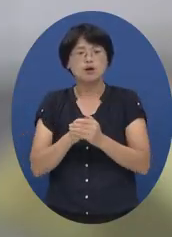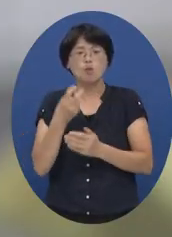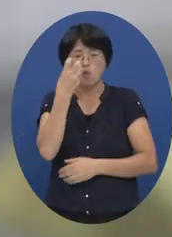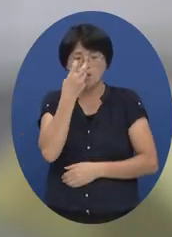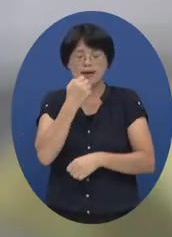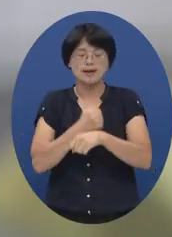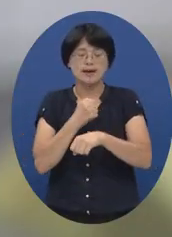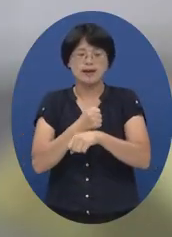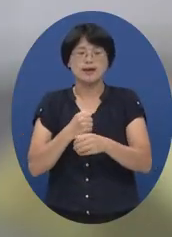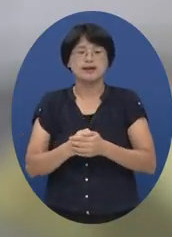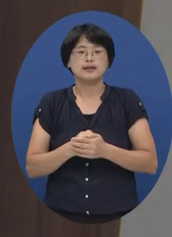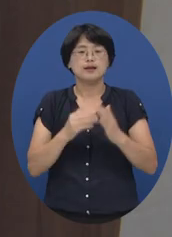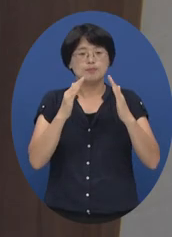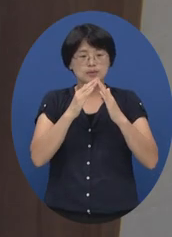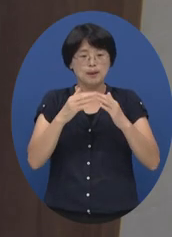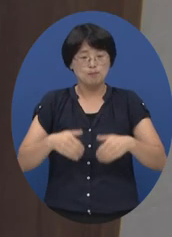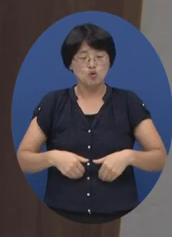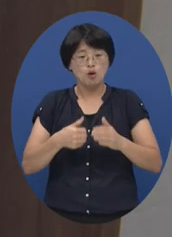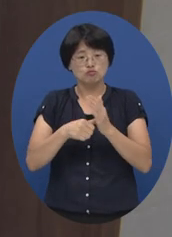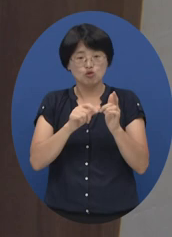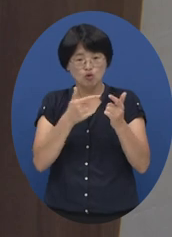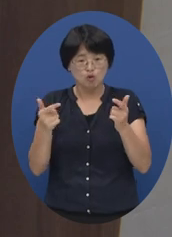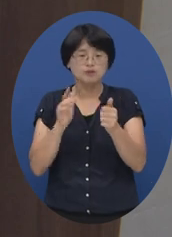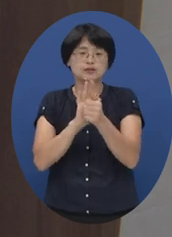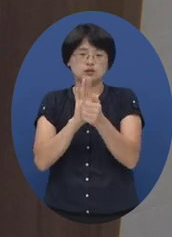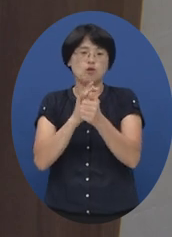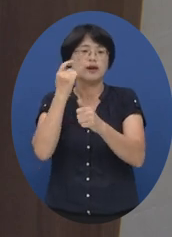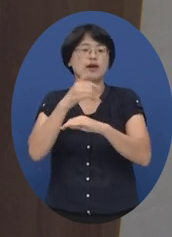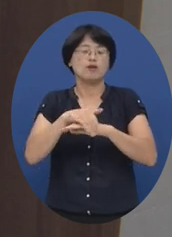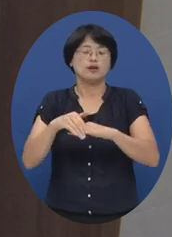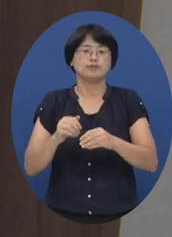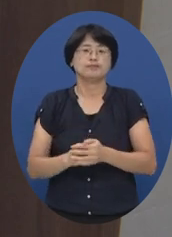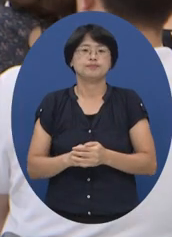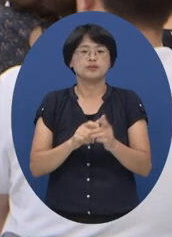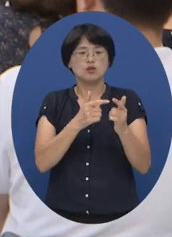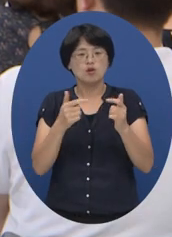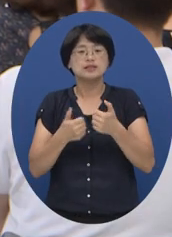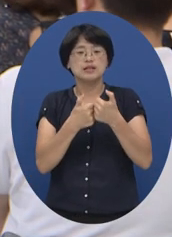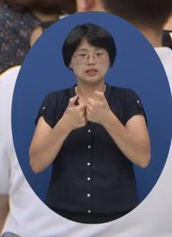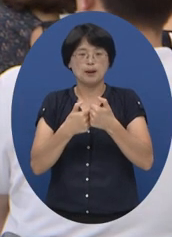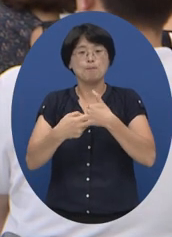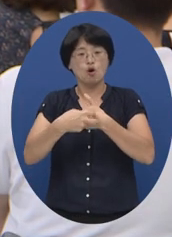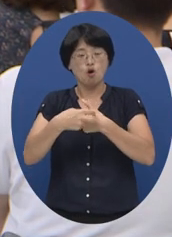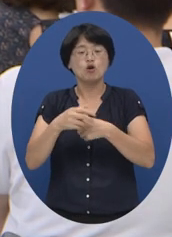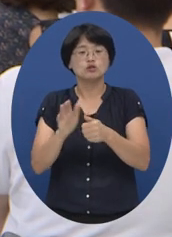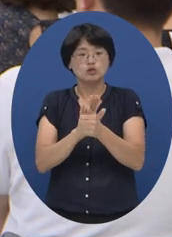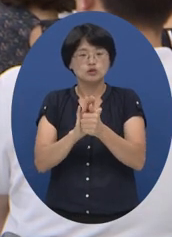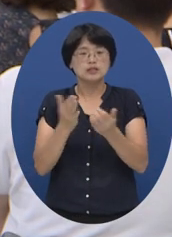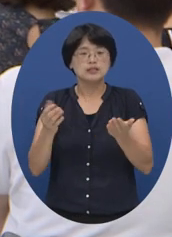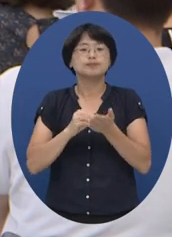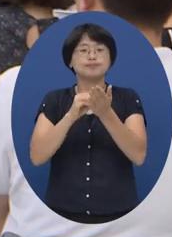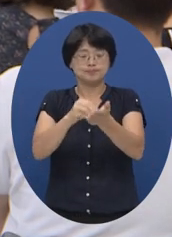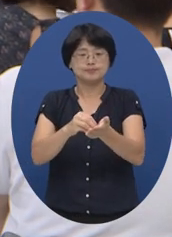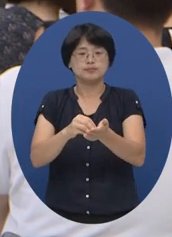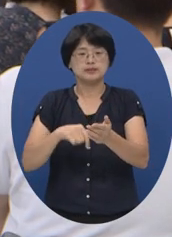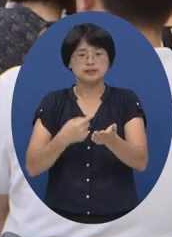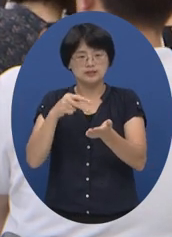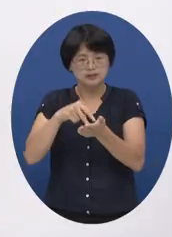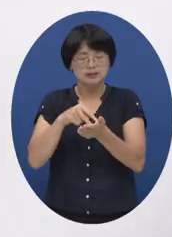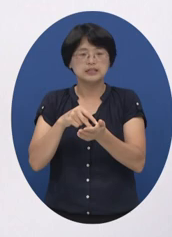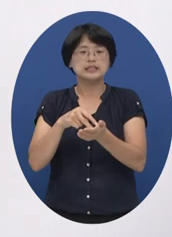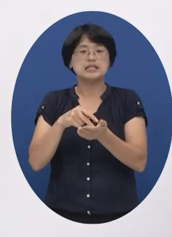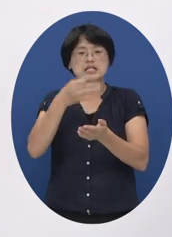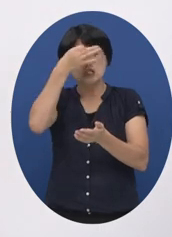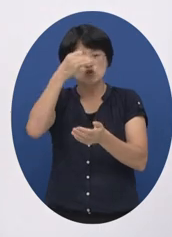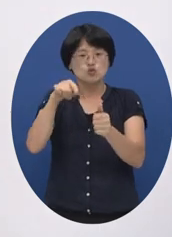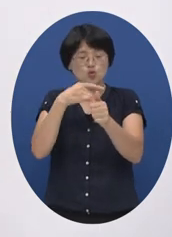하고 주거비와 생필품을 지원할 계획입니다. 또 각종 상담과 의료 서비스, 취업 지원, 독립생활 기술 교육,